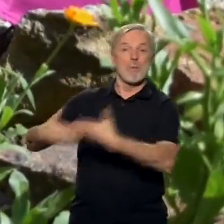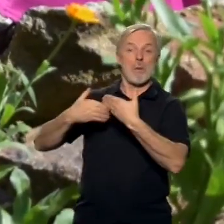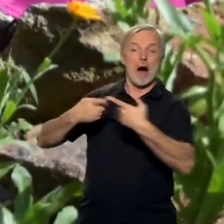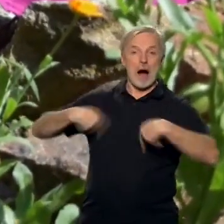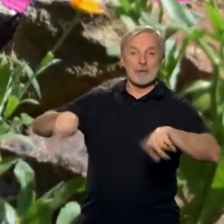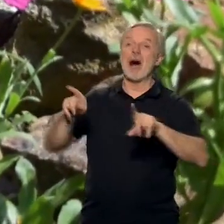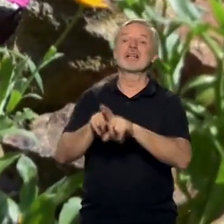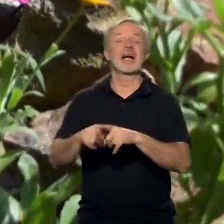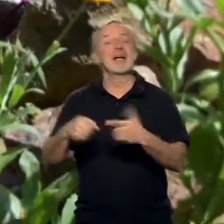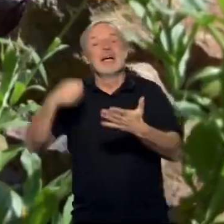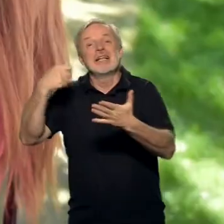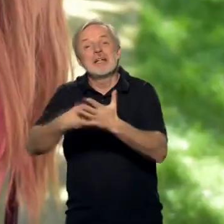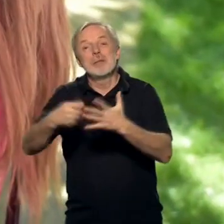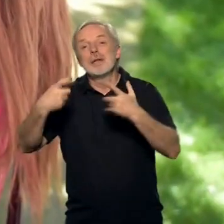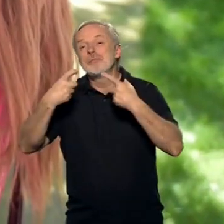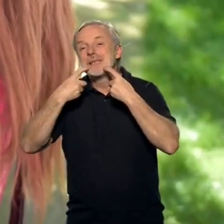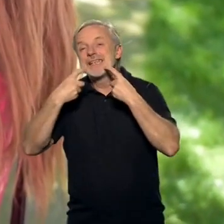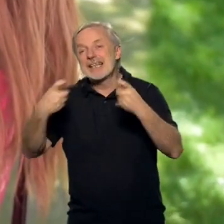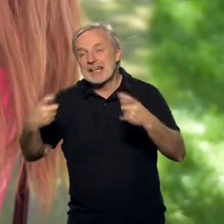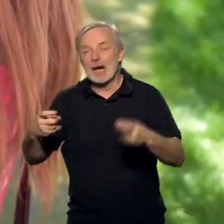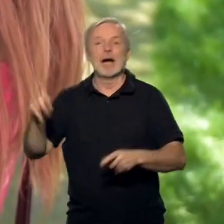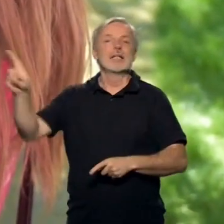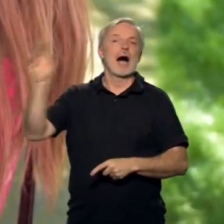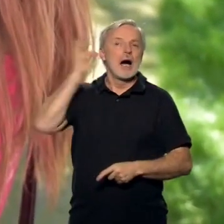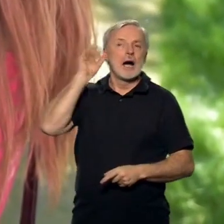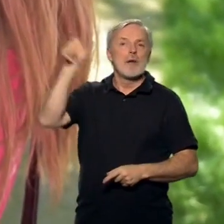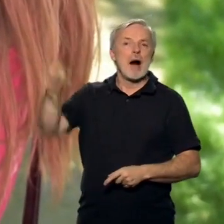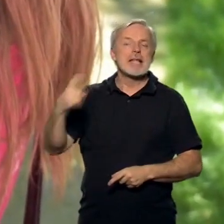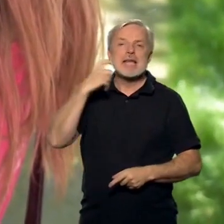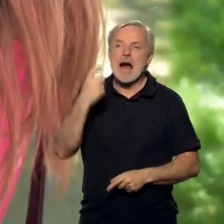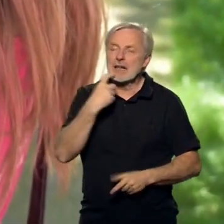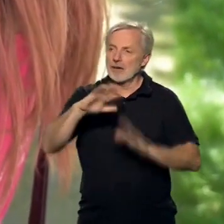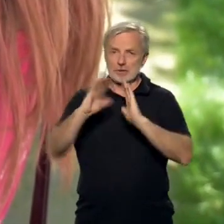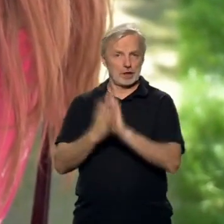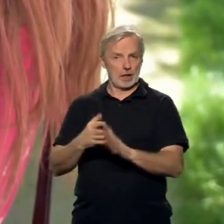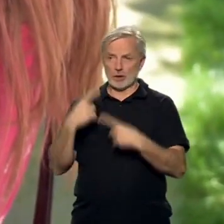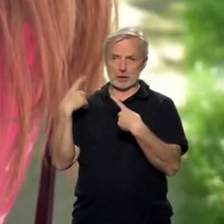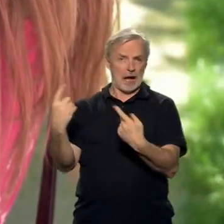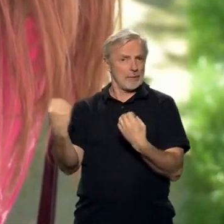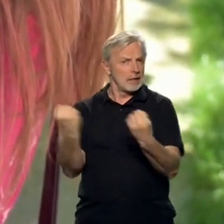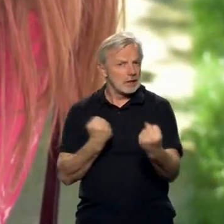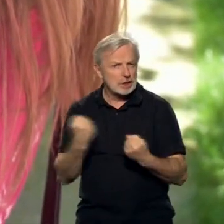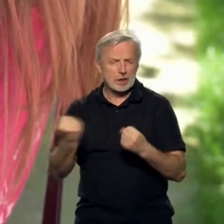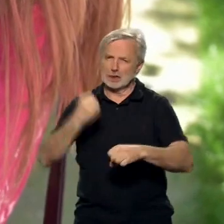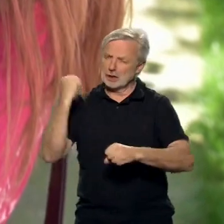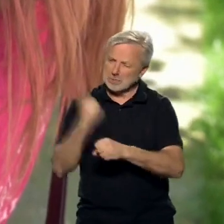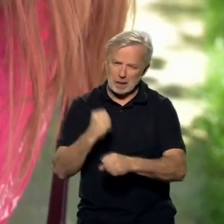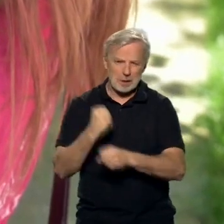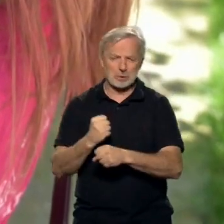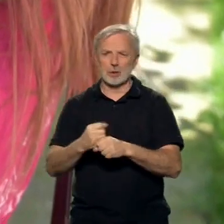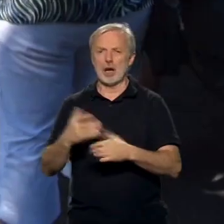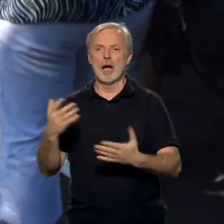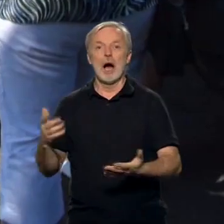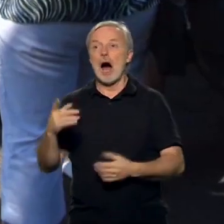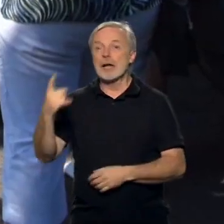psychické stránce, protože paní Jana je vlastně na všechno sama a ono potom, když vidíte, že už nejste